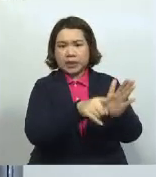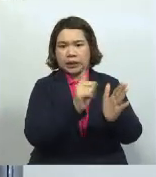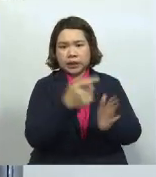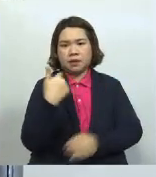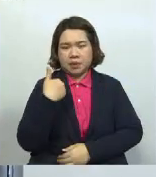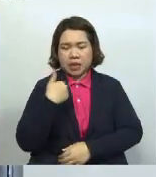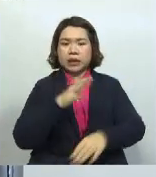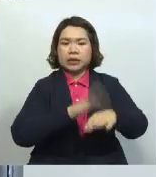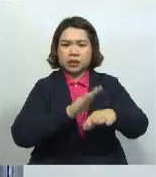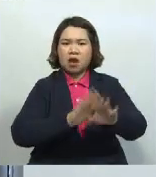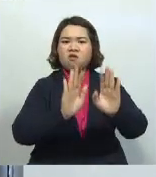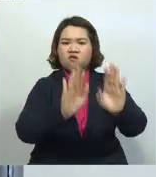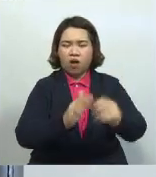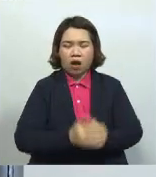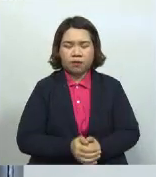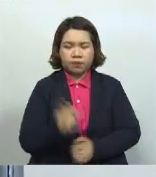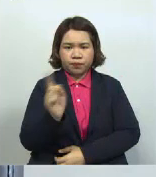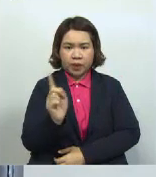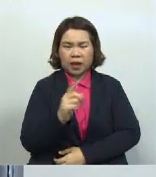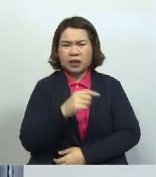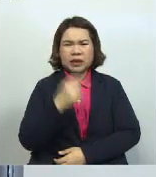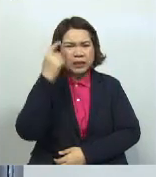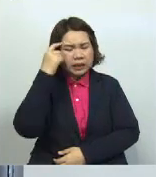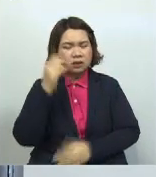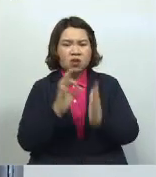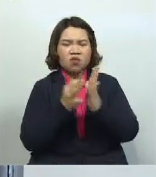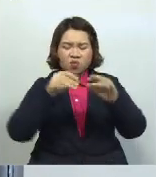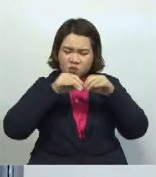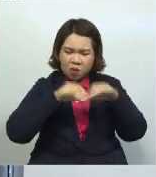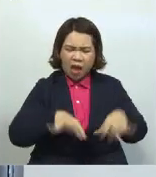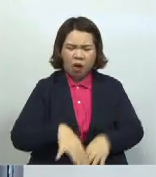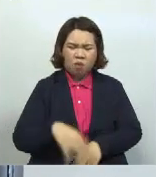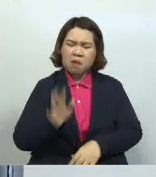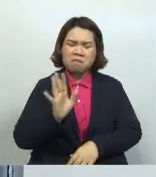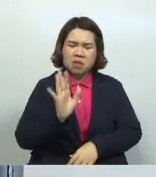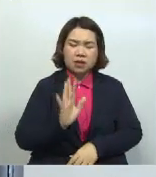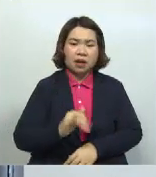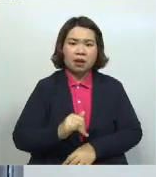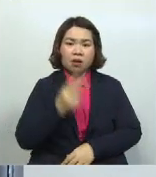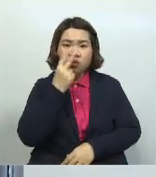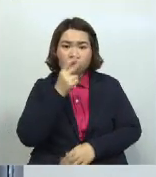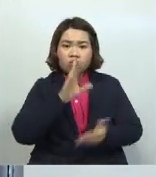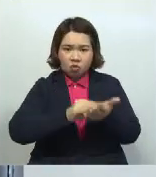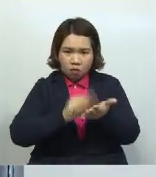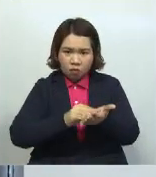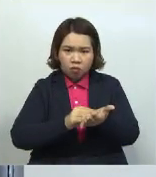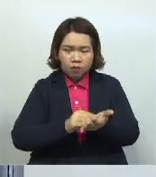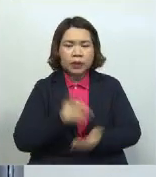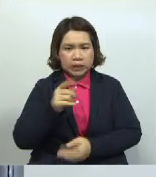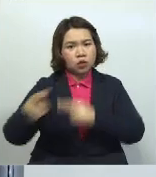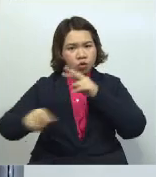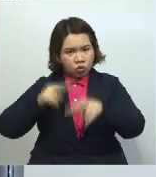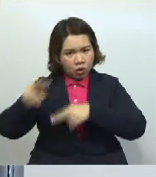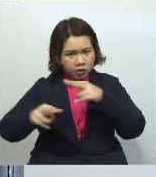น่ก็ฝากเตือนนะอย่าไปหลงเชื่อนะฮะโซเชียลที่หลงบิดเบือนแต่ความจริงนะฮะกำลังจะให้ตรวจส